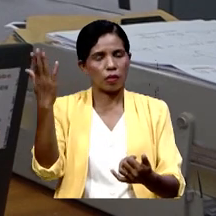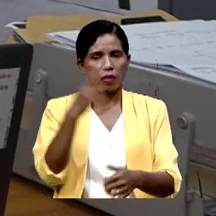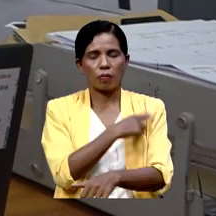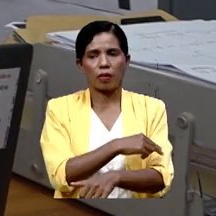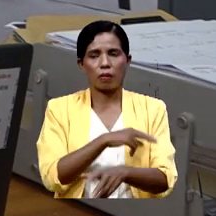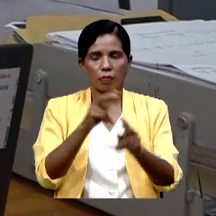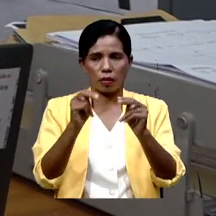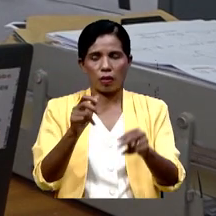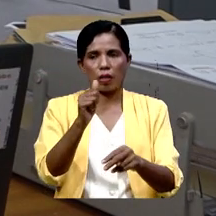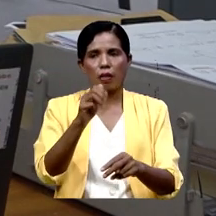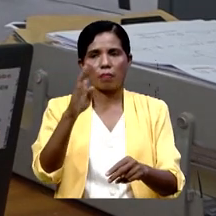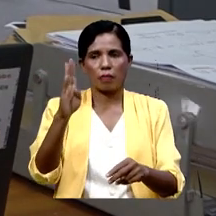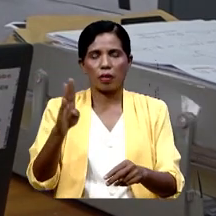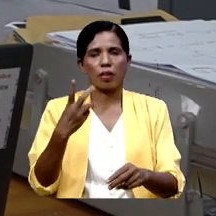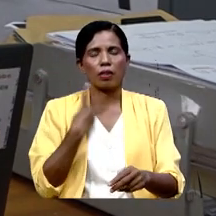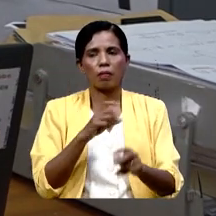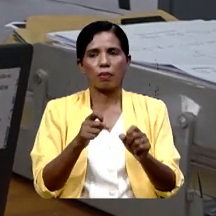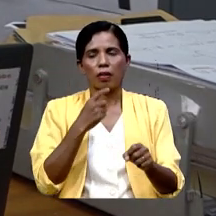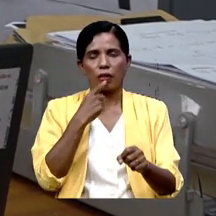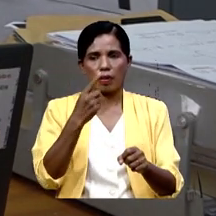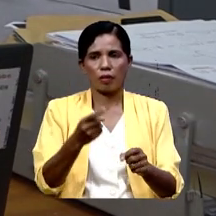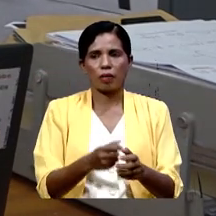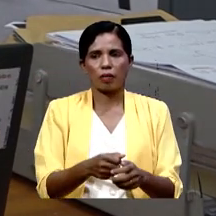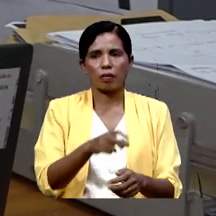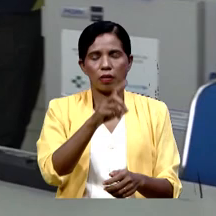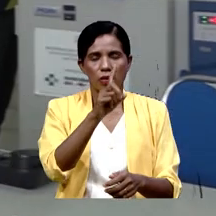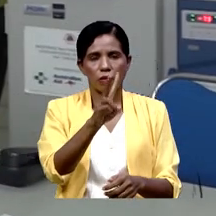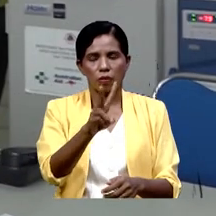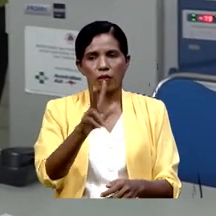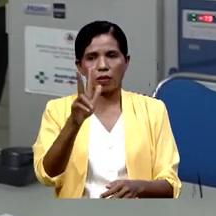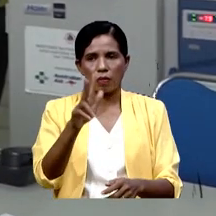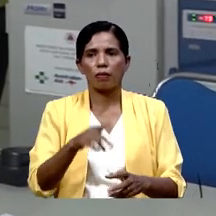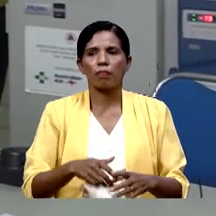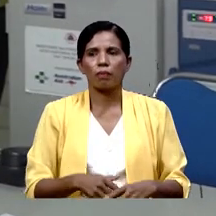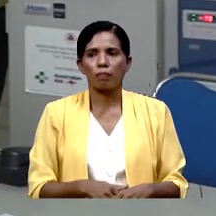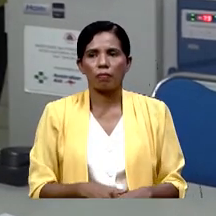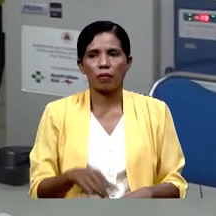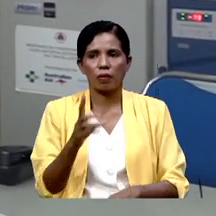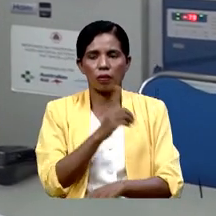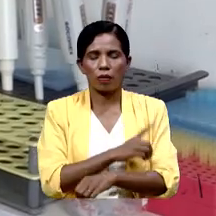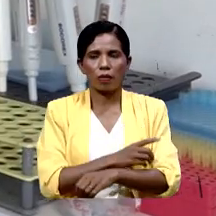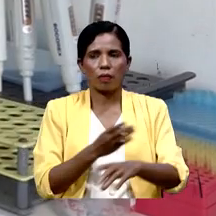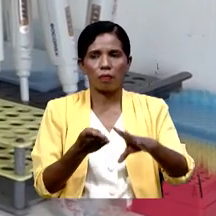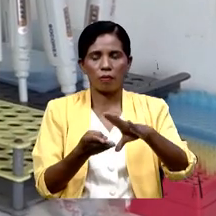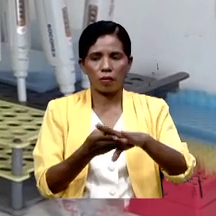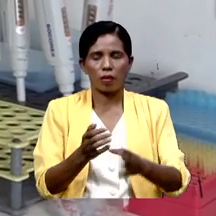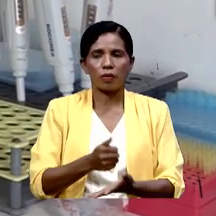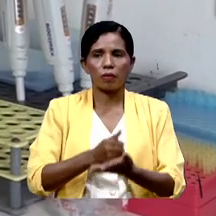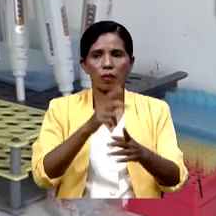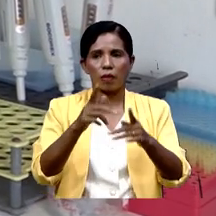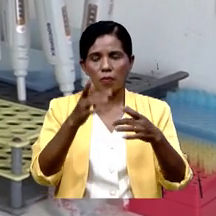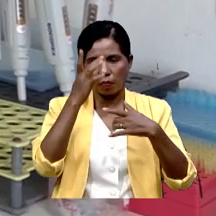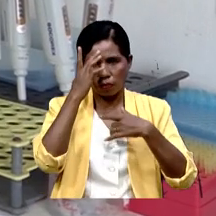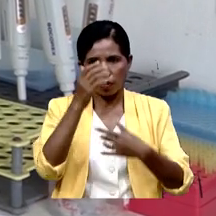nebe persija AB ini ita bel dehan katak ita bel 92 hanesan. Kada lorong Banco de Sangue atende paciente de